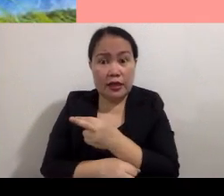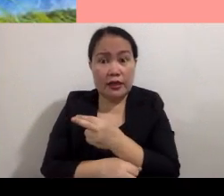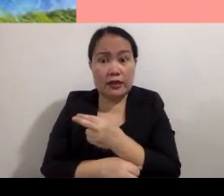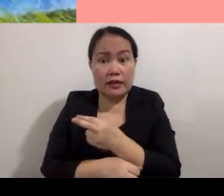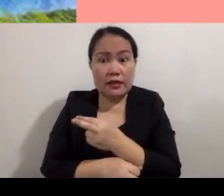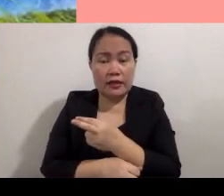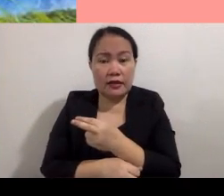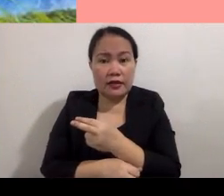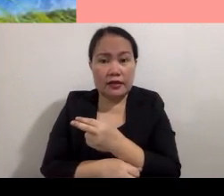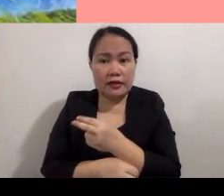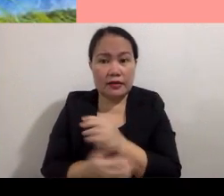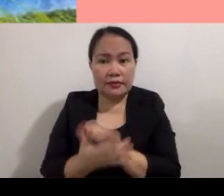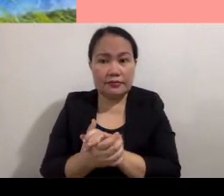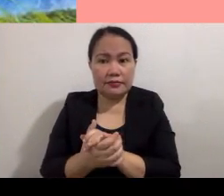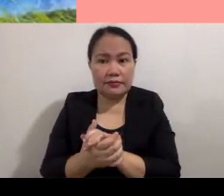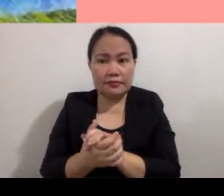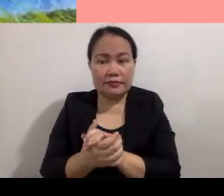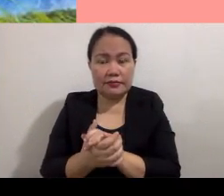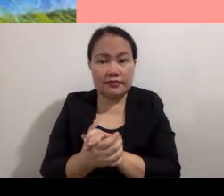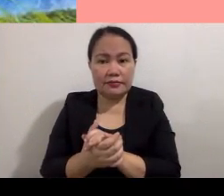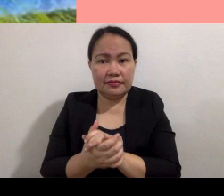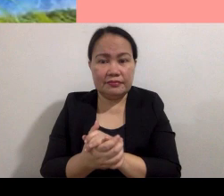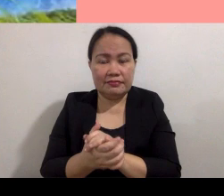kalikasan. Starts with letter D.